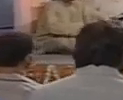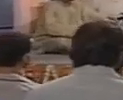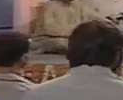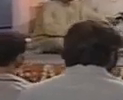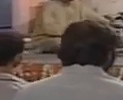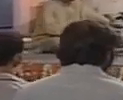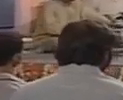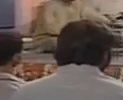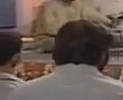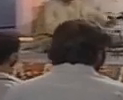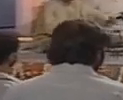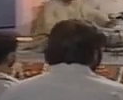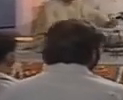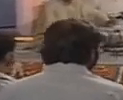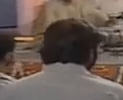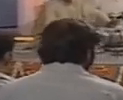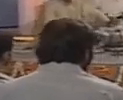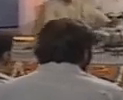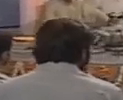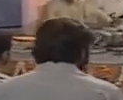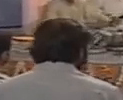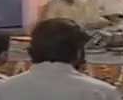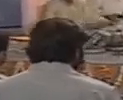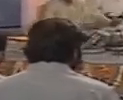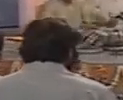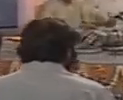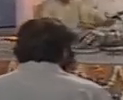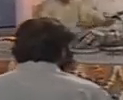हाँ, मितवा मान